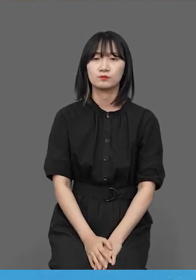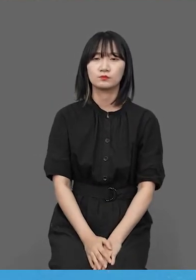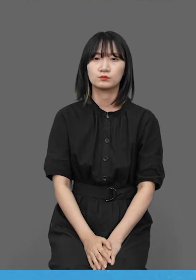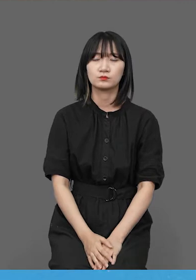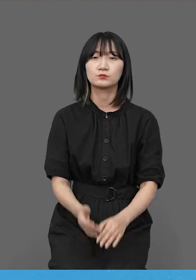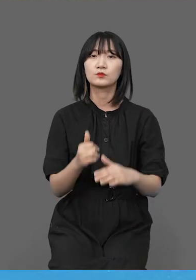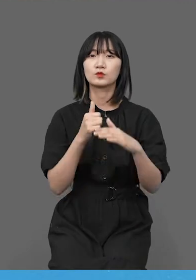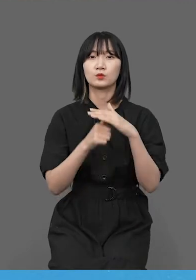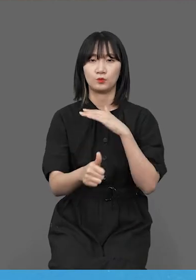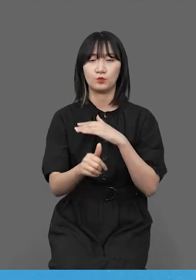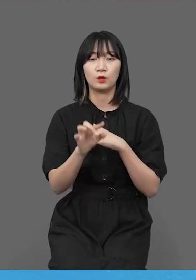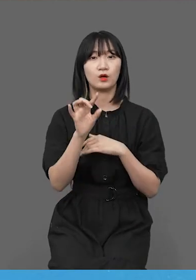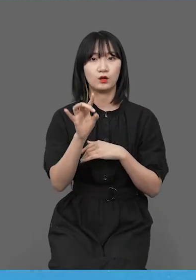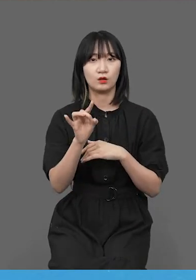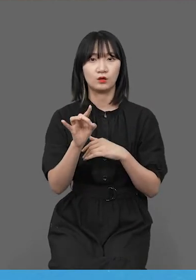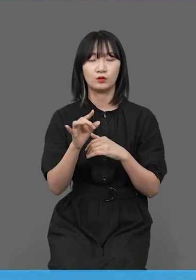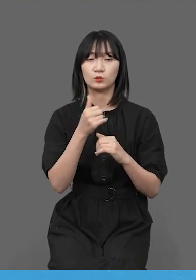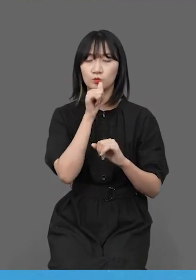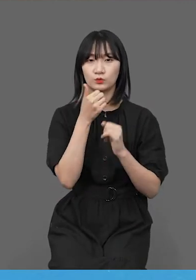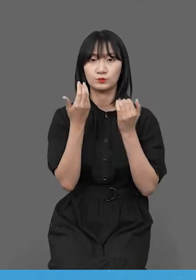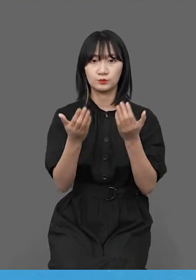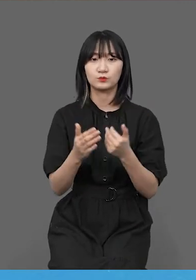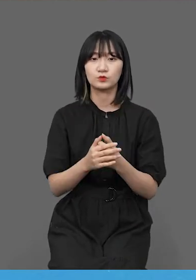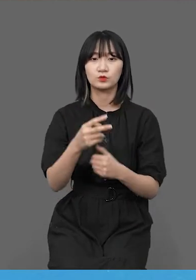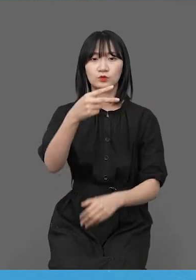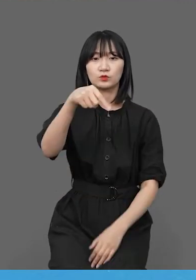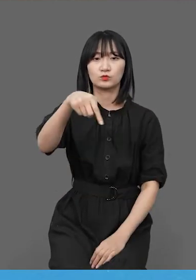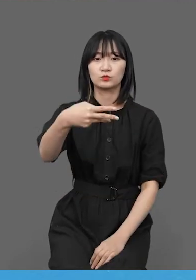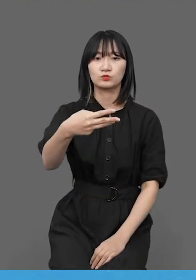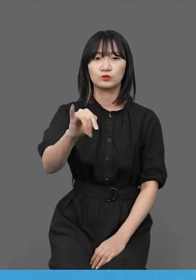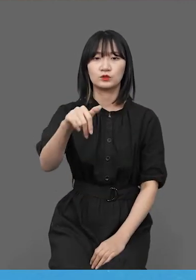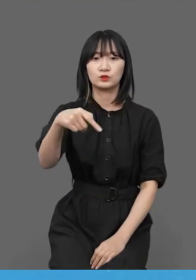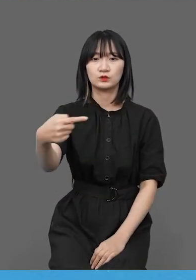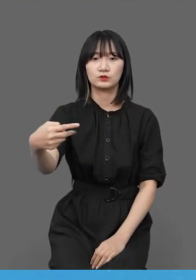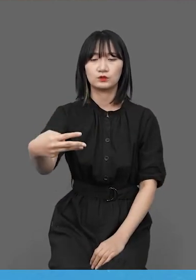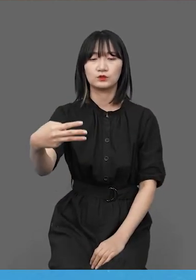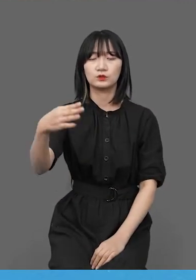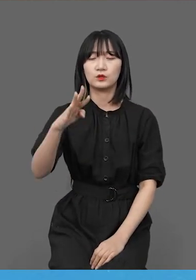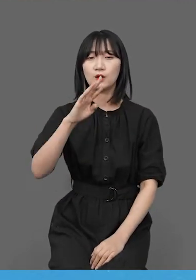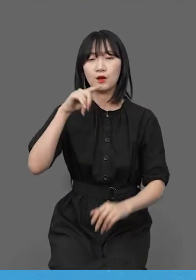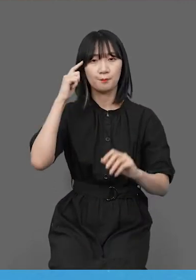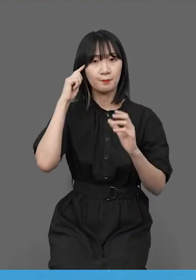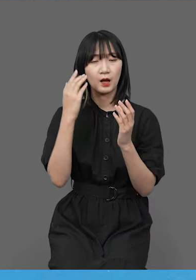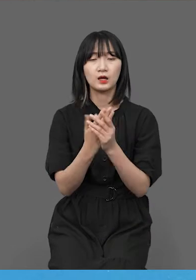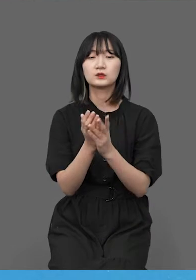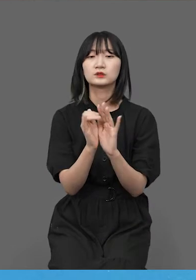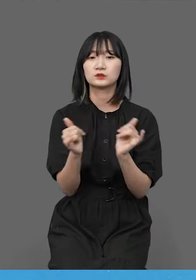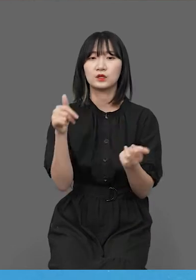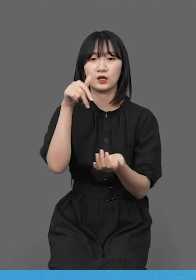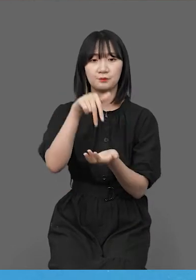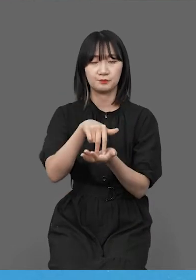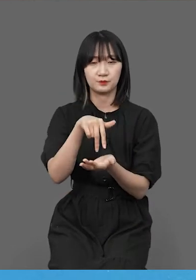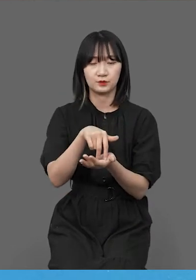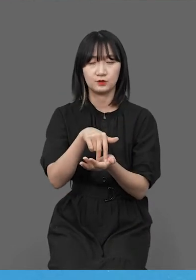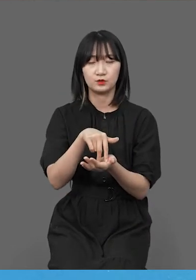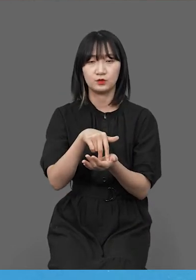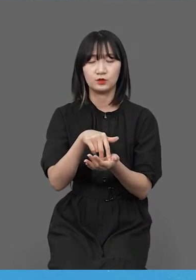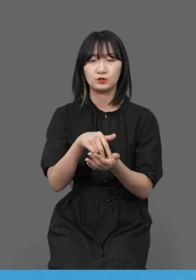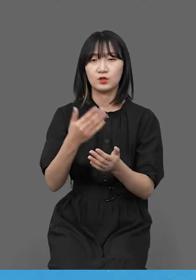그 대표적인 한 분만 소개드린다면 저 둘리틀 박사님이신데, 이 포드 둘리틀,